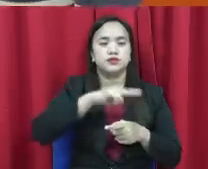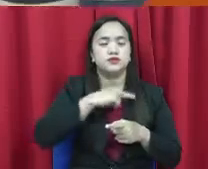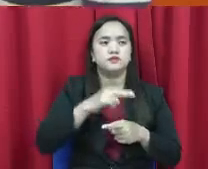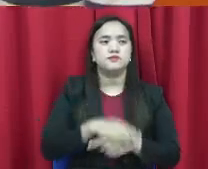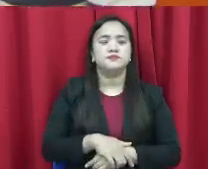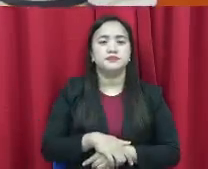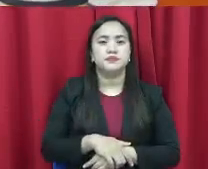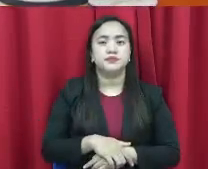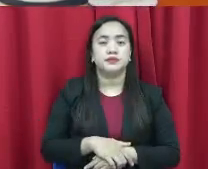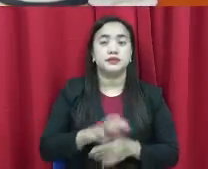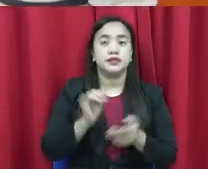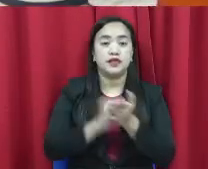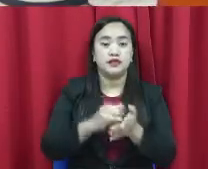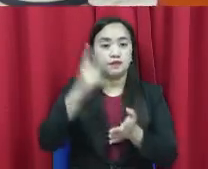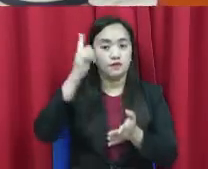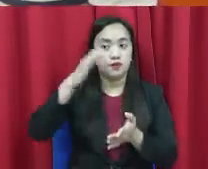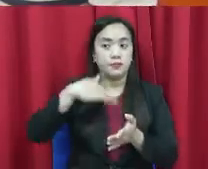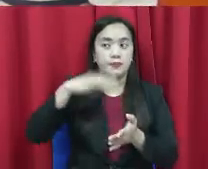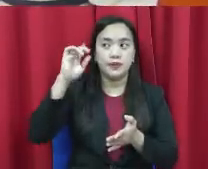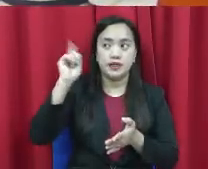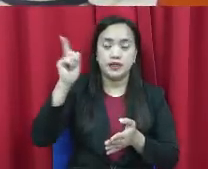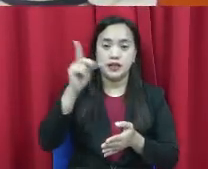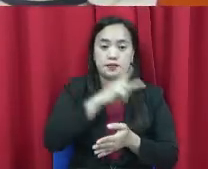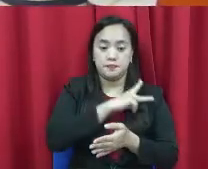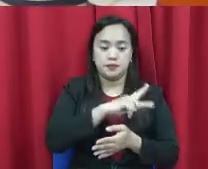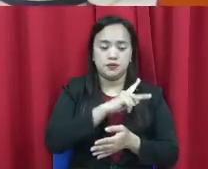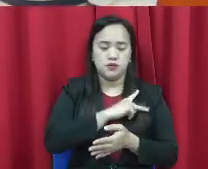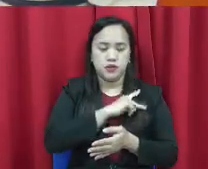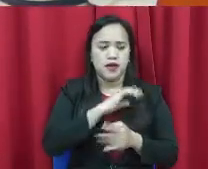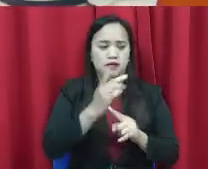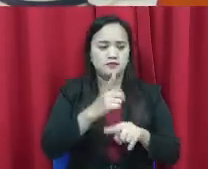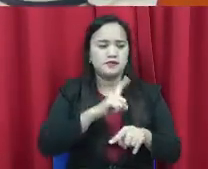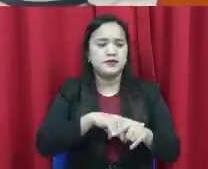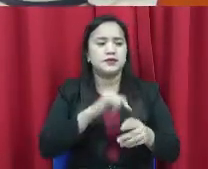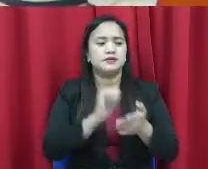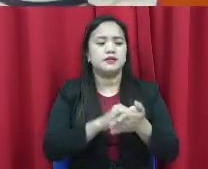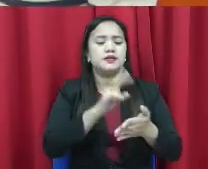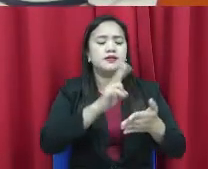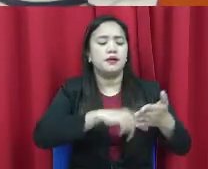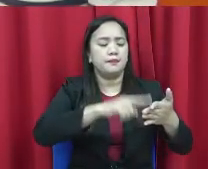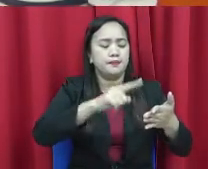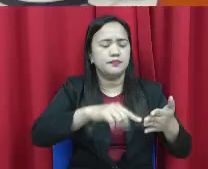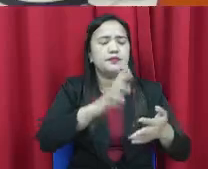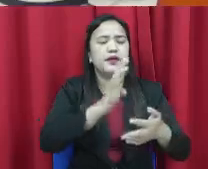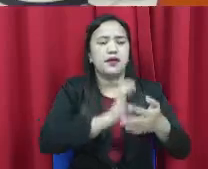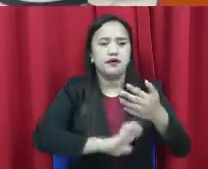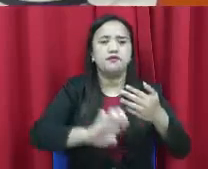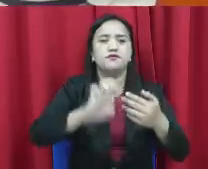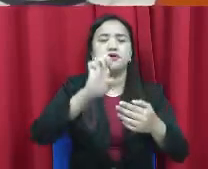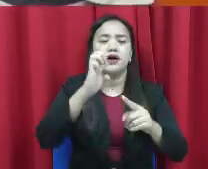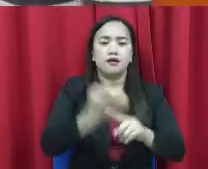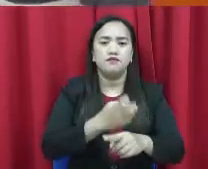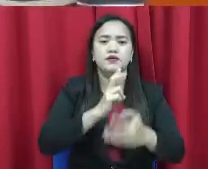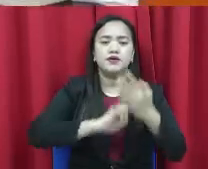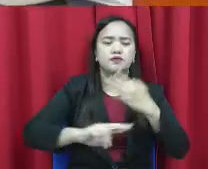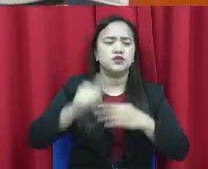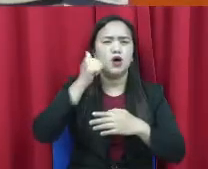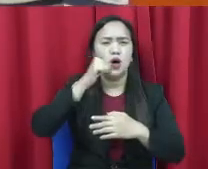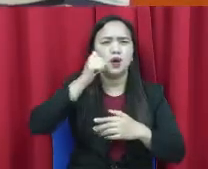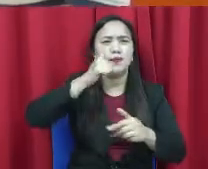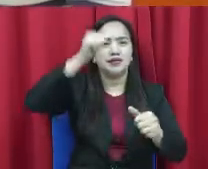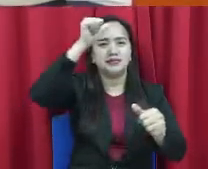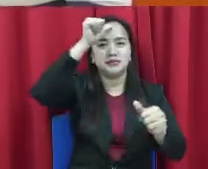na ako personally na habang binabaybay bay ba niya po yung bawat puntos na iyon ay ah narre sa